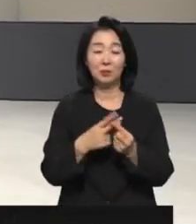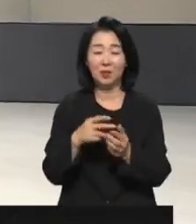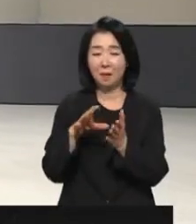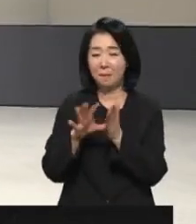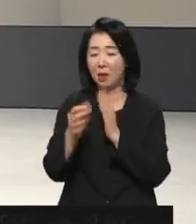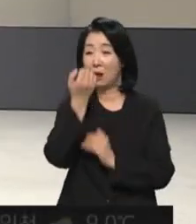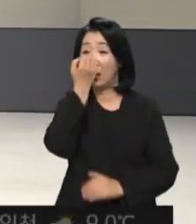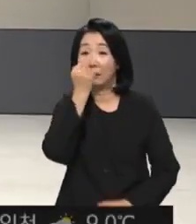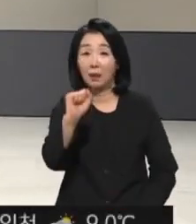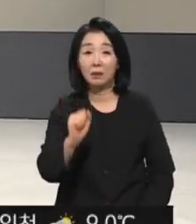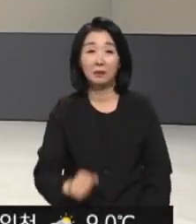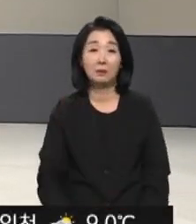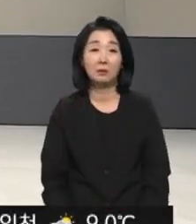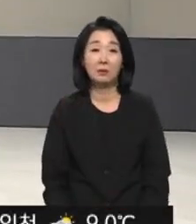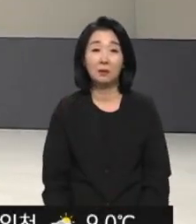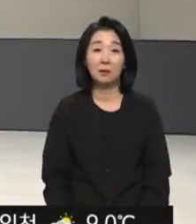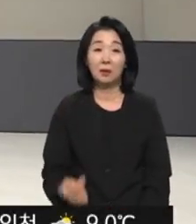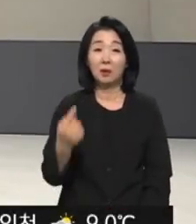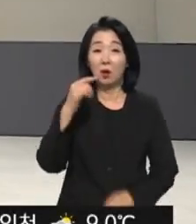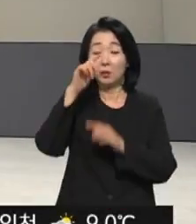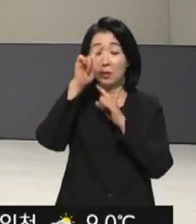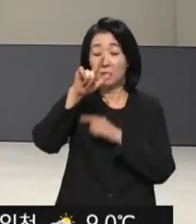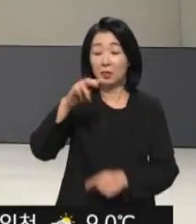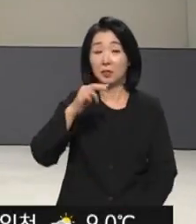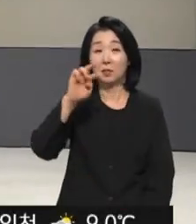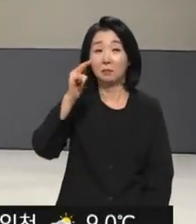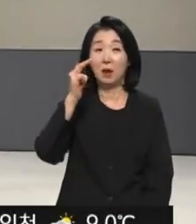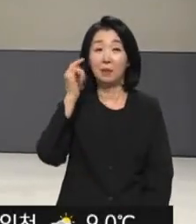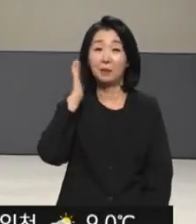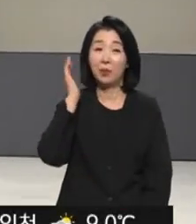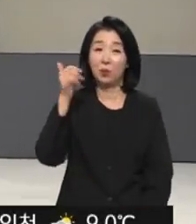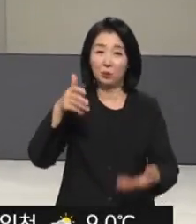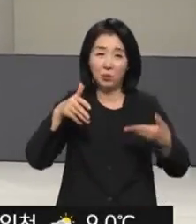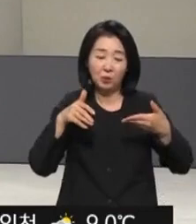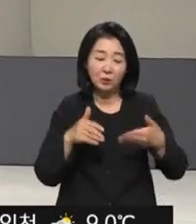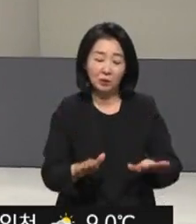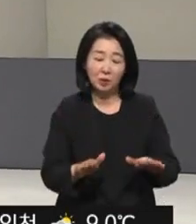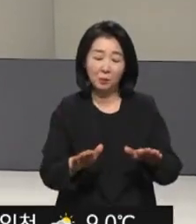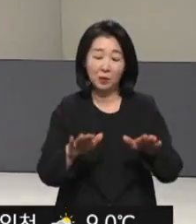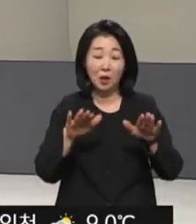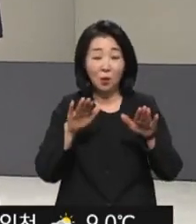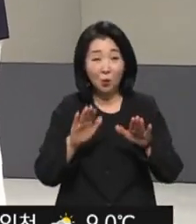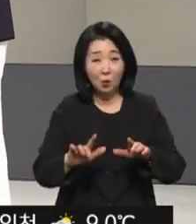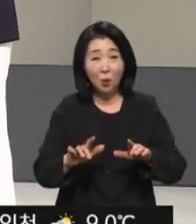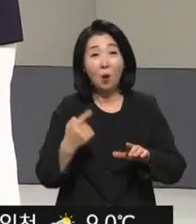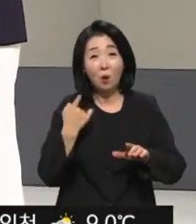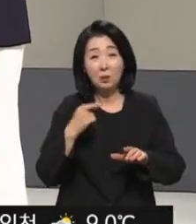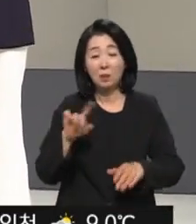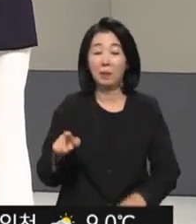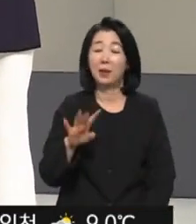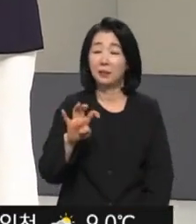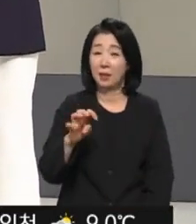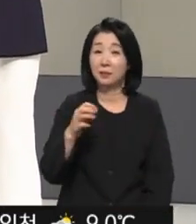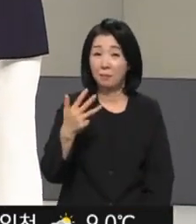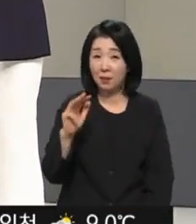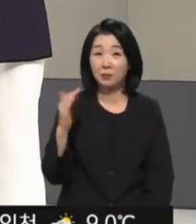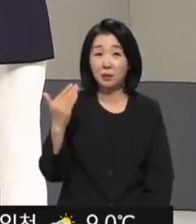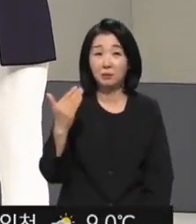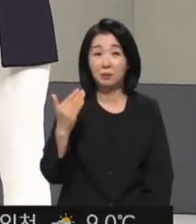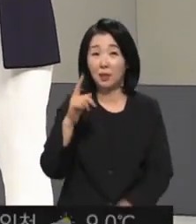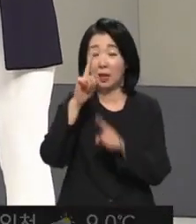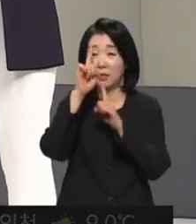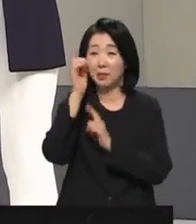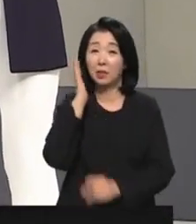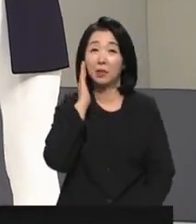캐리오나 낙인입니다. 어제는 이승만 전 대통령이 태어난 지 정확히 148년이 되는 날이었습니다. 이 전 대통령이